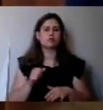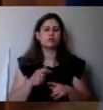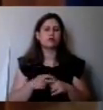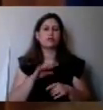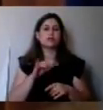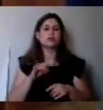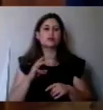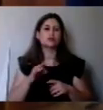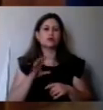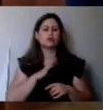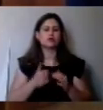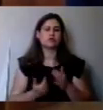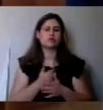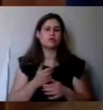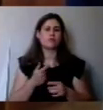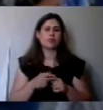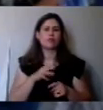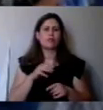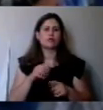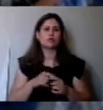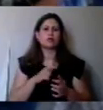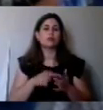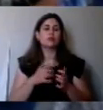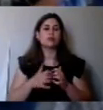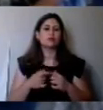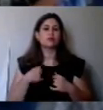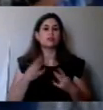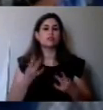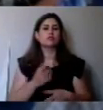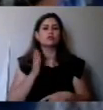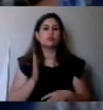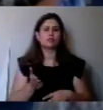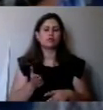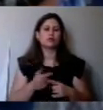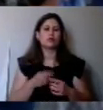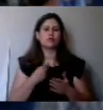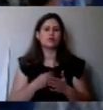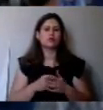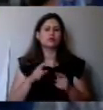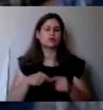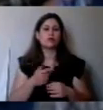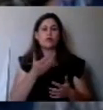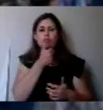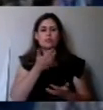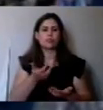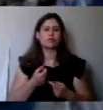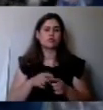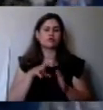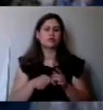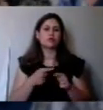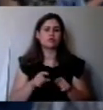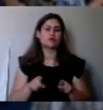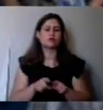були з новими межами міста Херсона. Нам треба буде бюджет наступного року приймати з рахуванням все ж таки